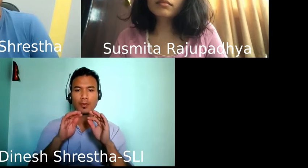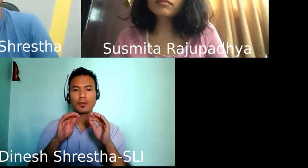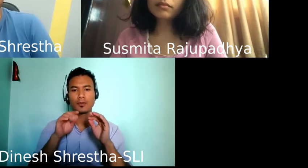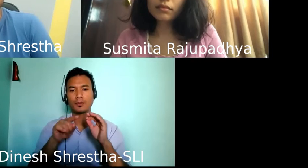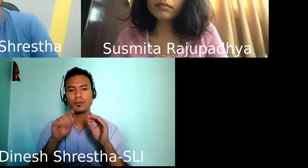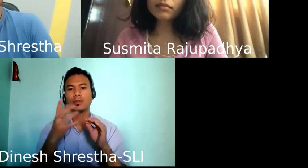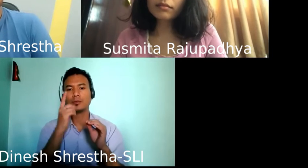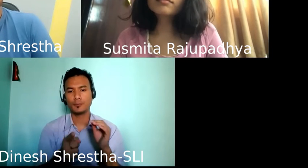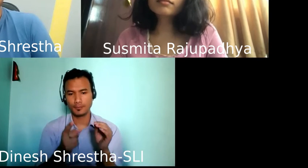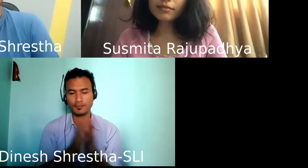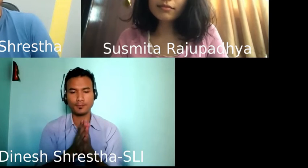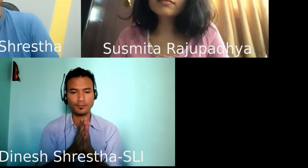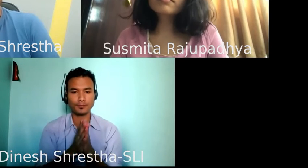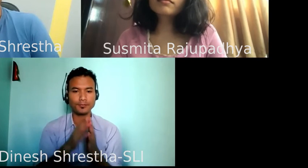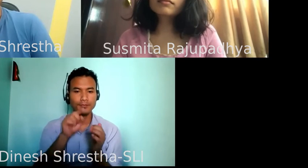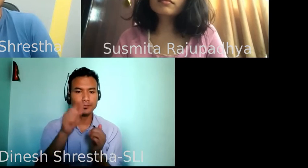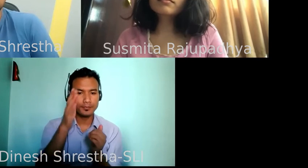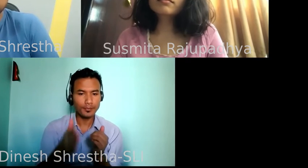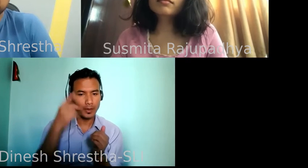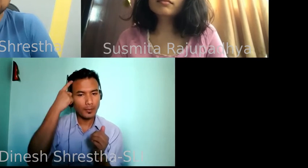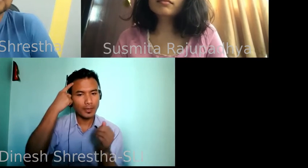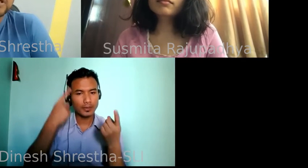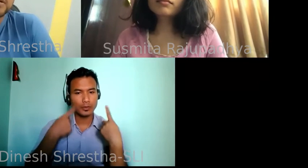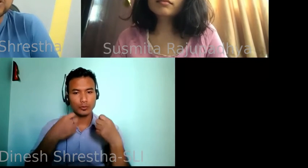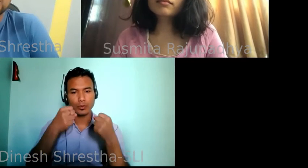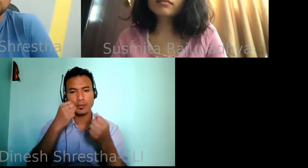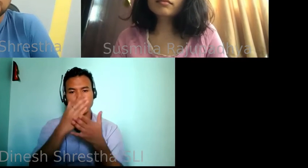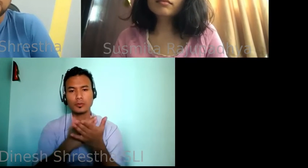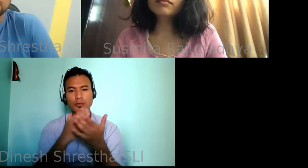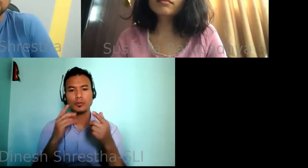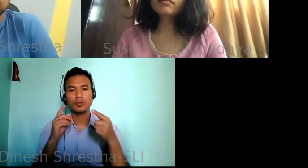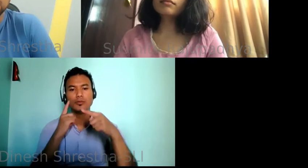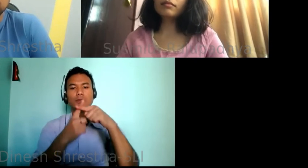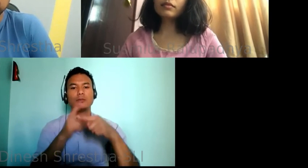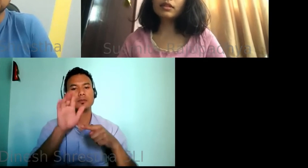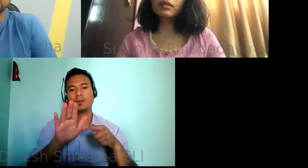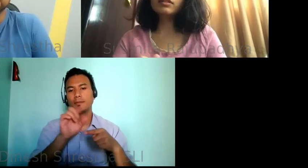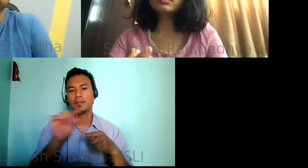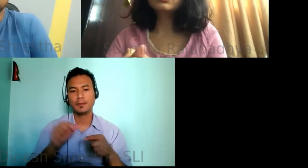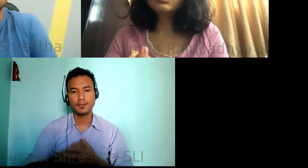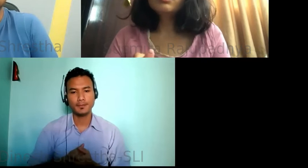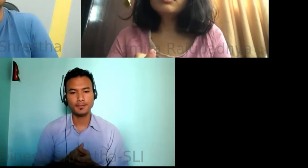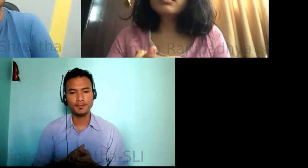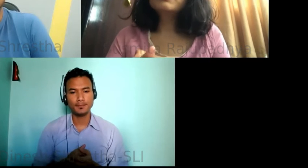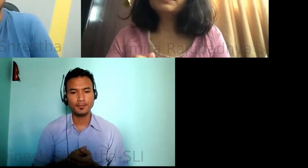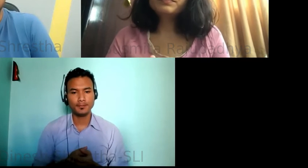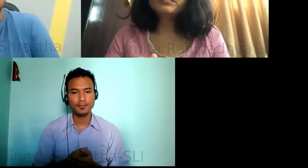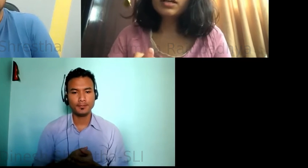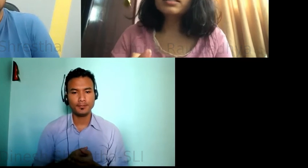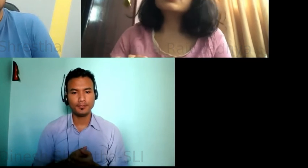हो, होइन, र यसले चाहिँ मानसिक स्वास्थ्यमा कसरी जोडिएको छ त यो विषयवस्तु छोटकरीमा भनिदिनुहोस्